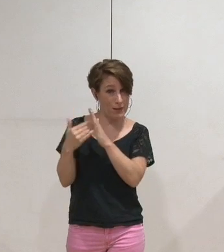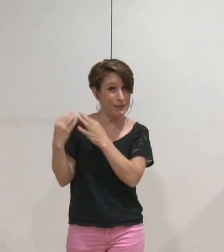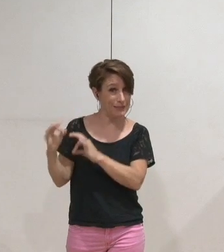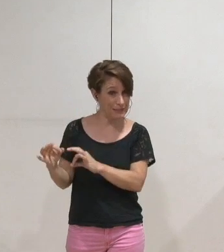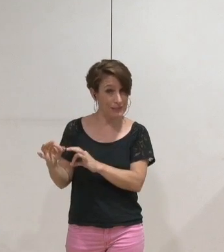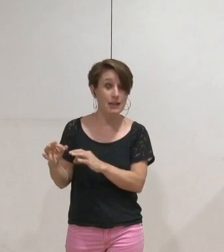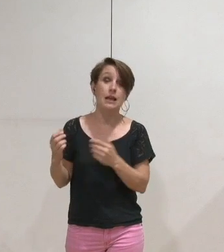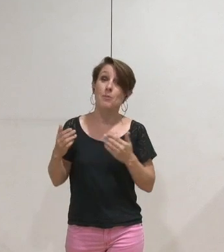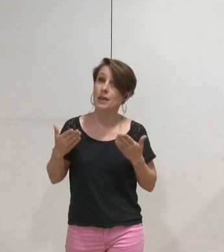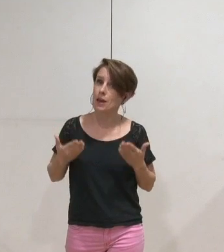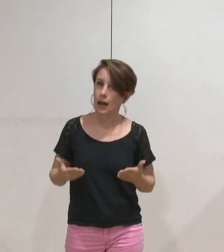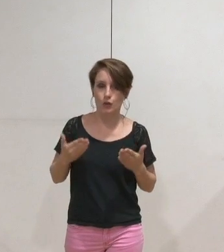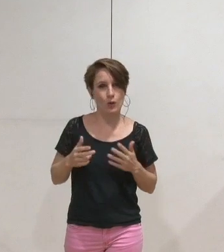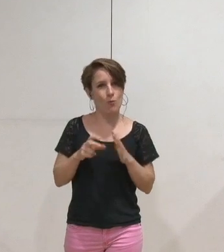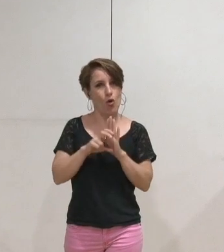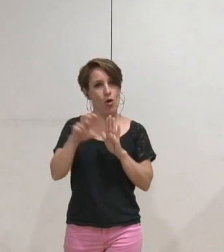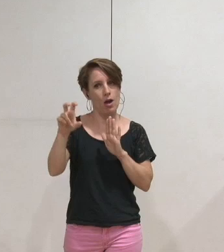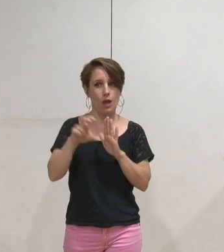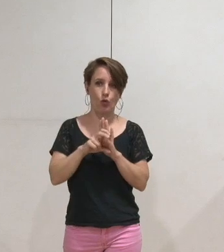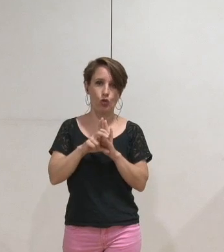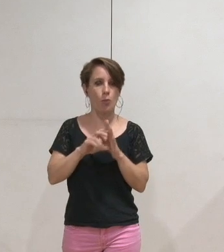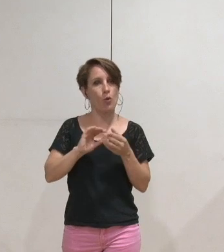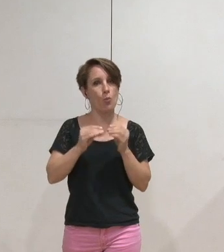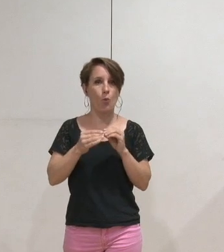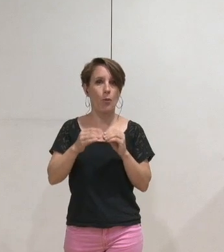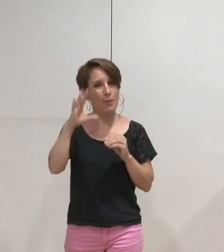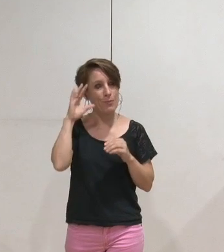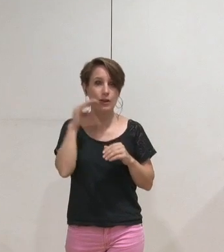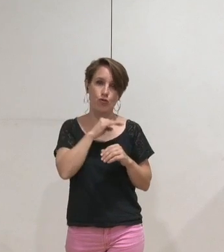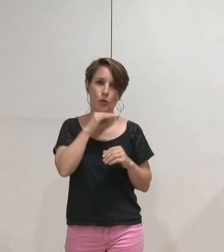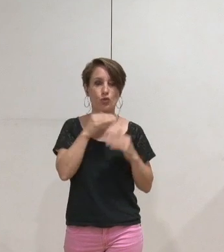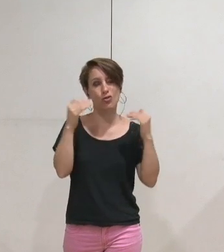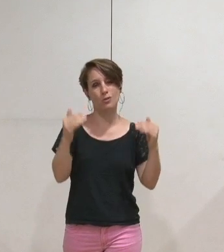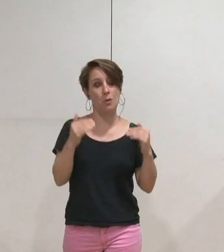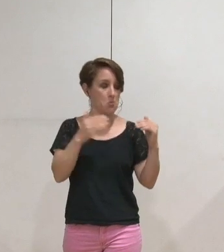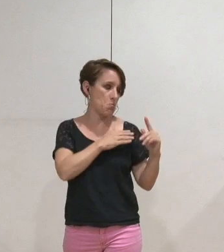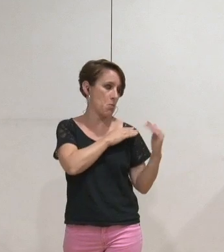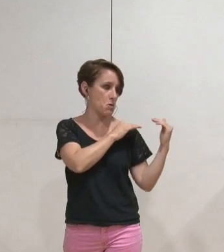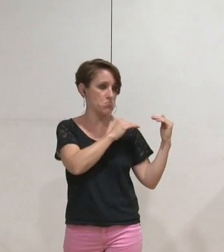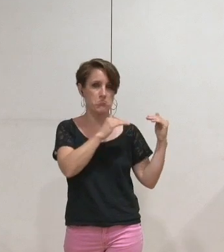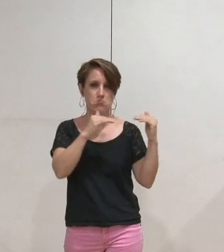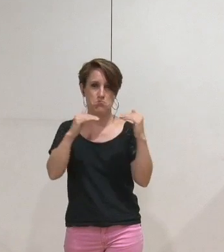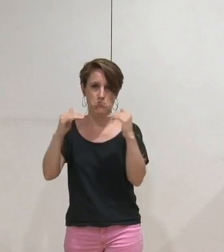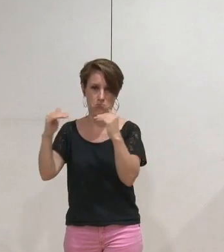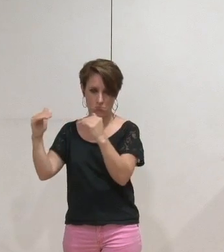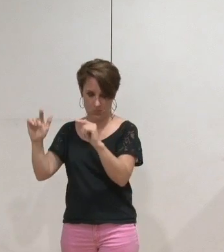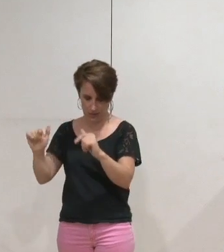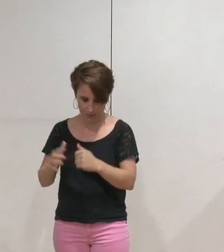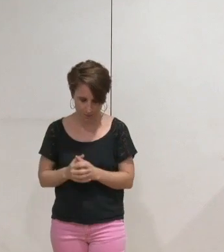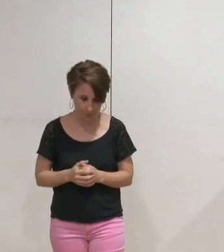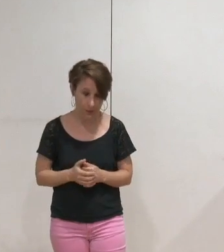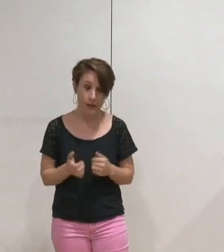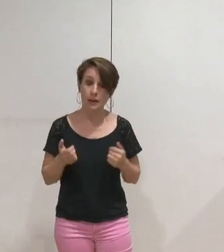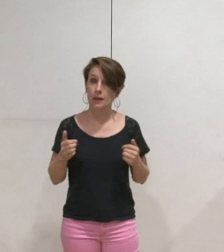d'urgence que nous connaissons sur l'agglomération est relativement stable notre ligne depuis toujours et que chacun